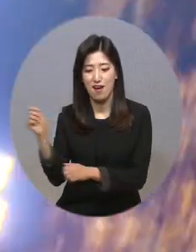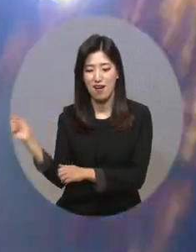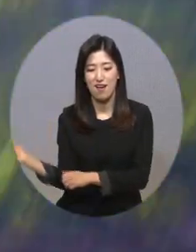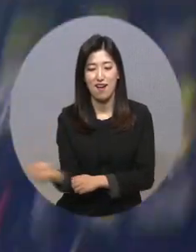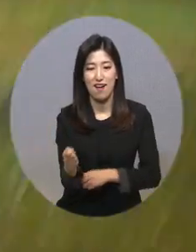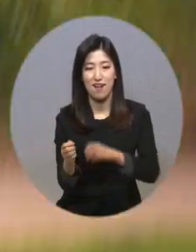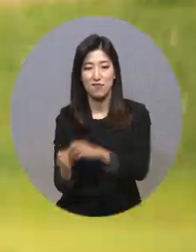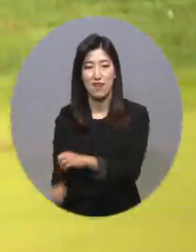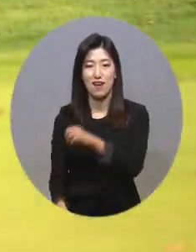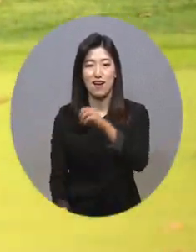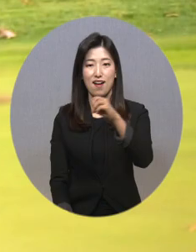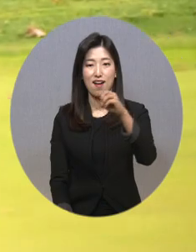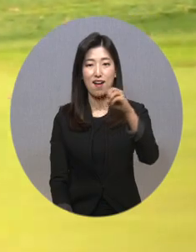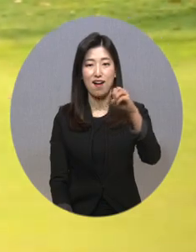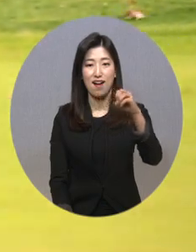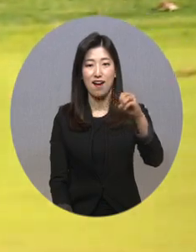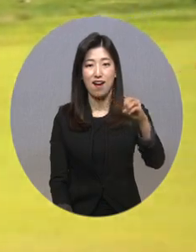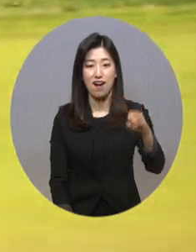eie